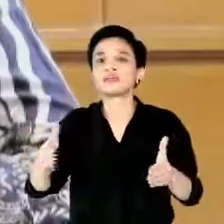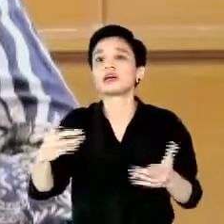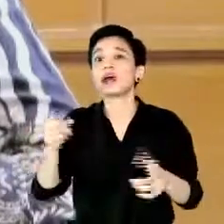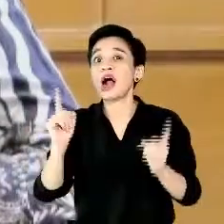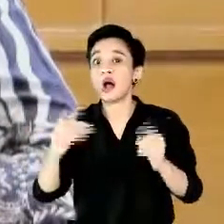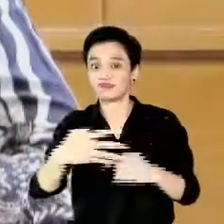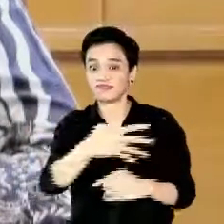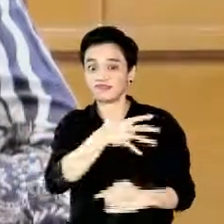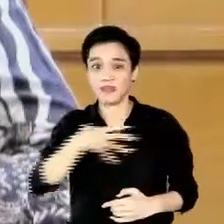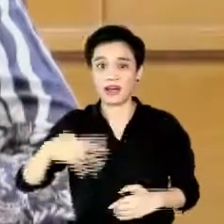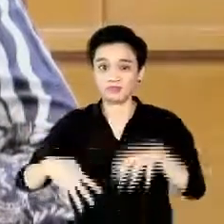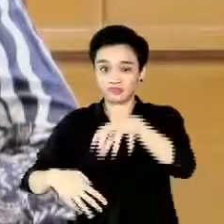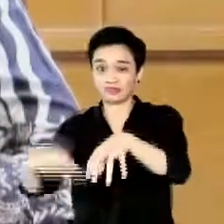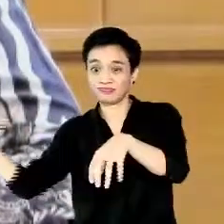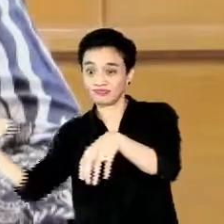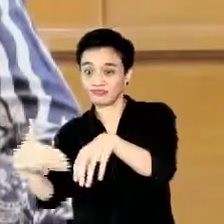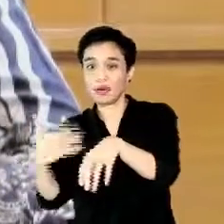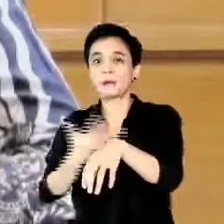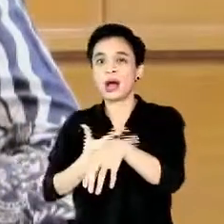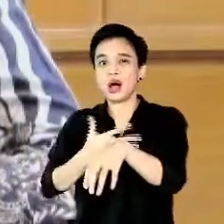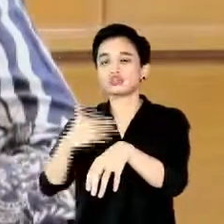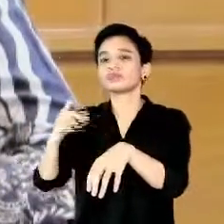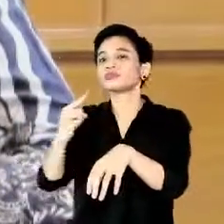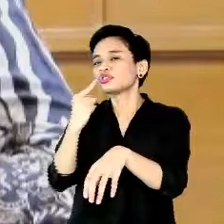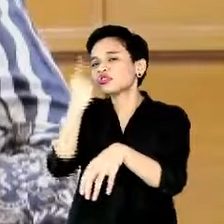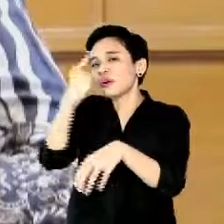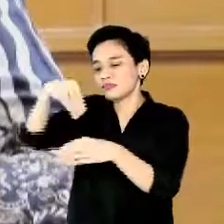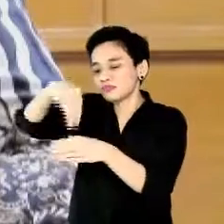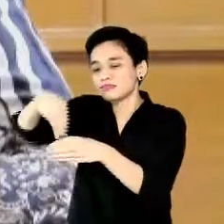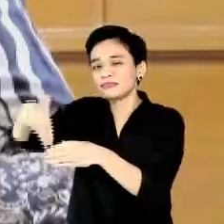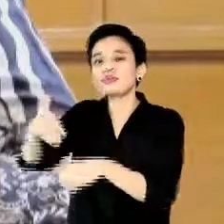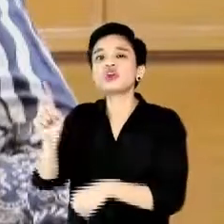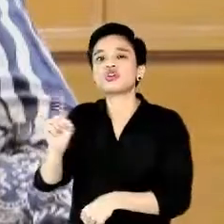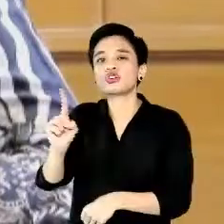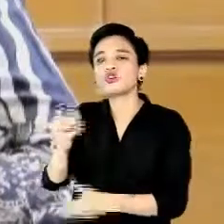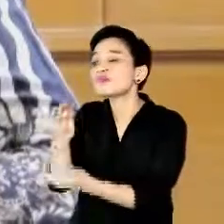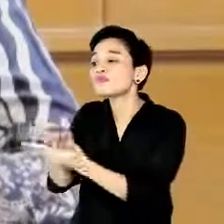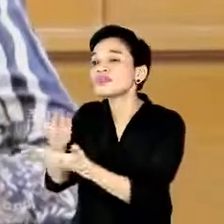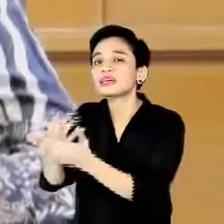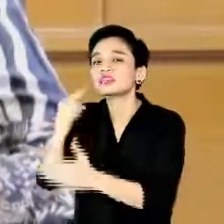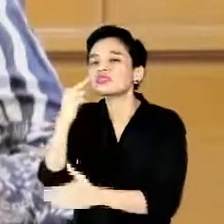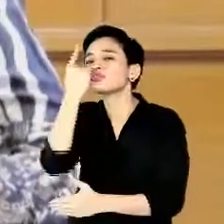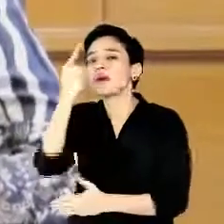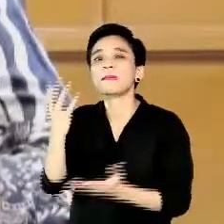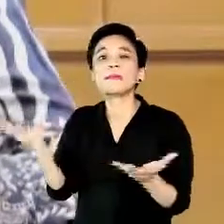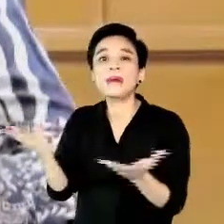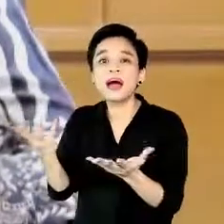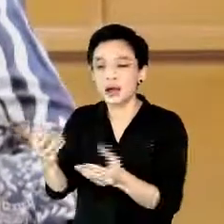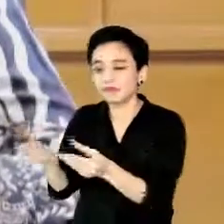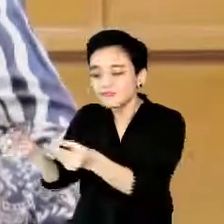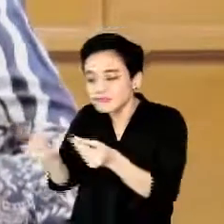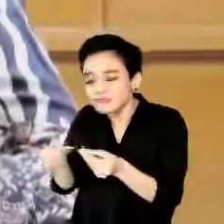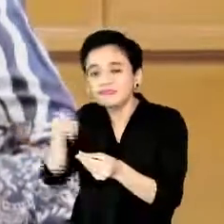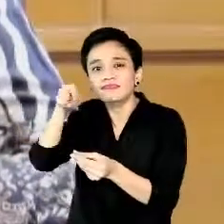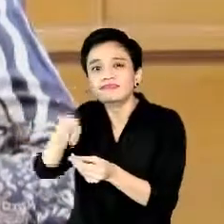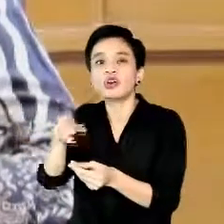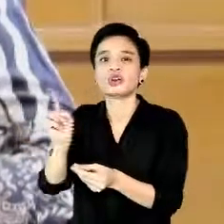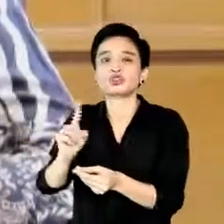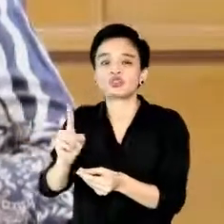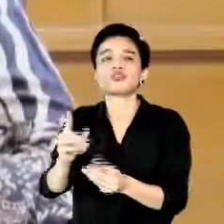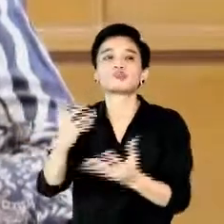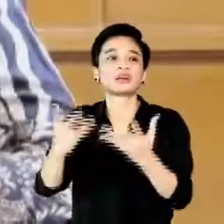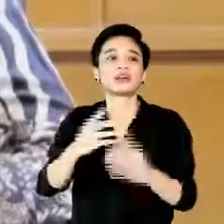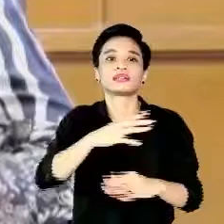Repvblik tes antigen untuk bisa kemudian berapa kendaraan baik dari